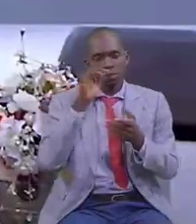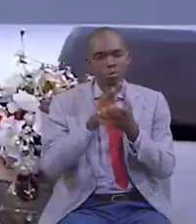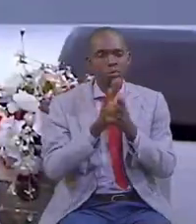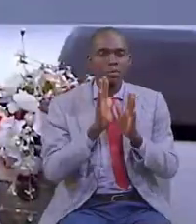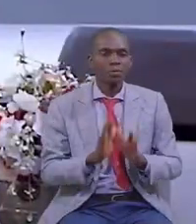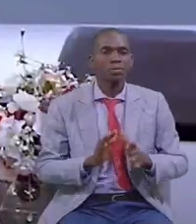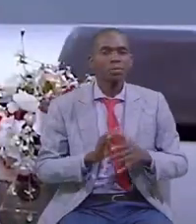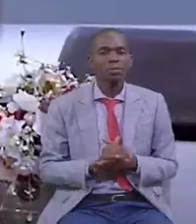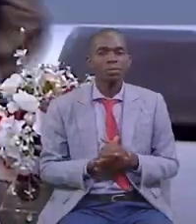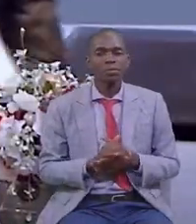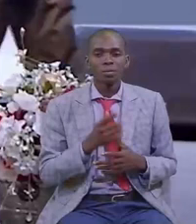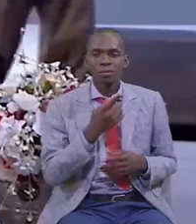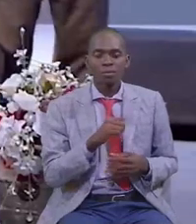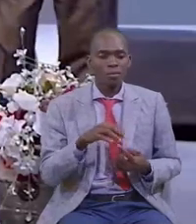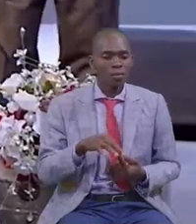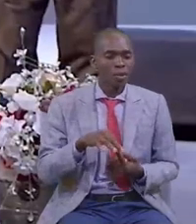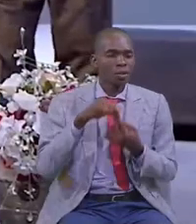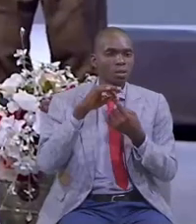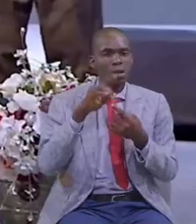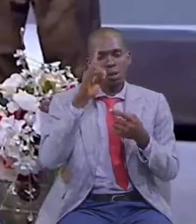Les saints particuliers.